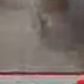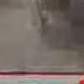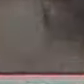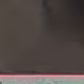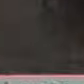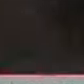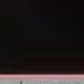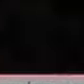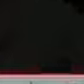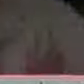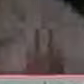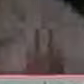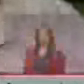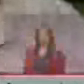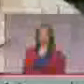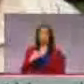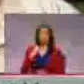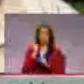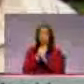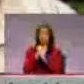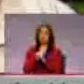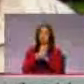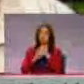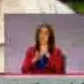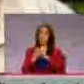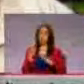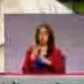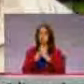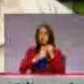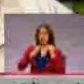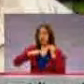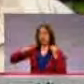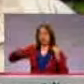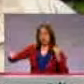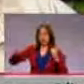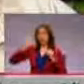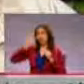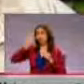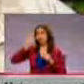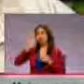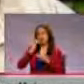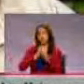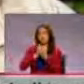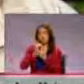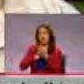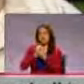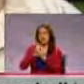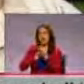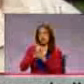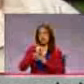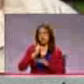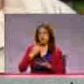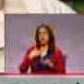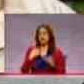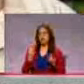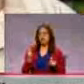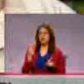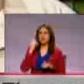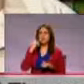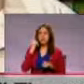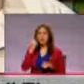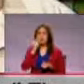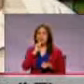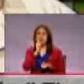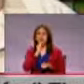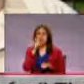مش شغال و عندي اربع اولاد مدارس فسمعت عن الدكتور عمرو في التلفزيون